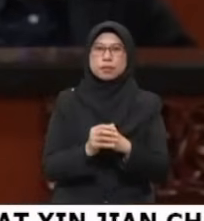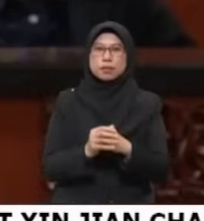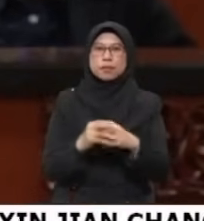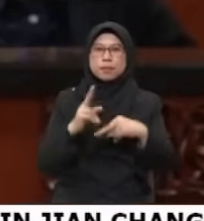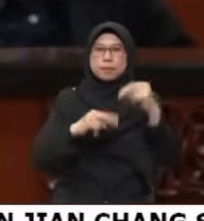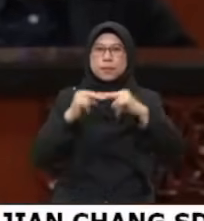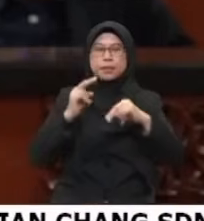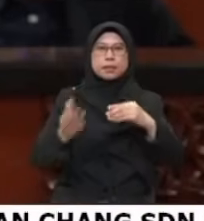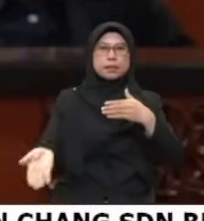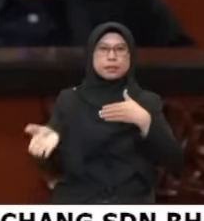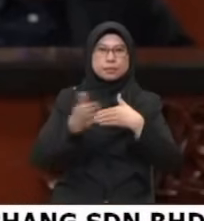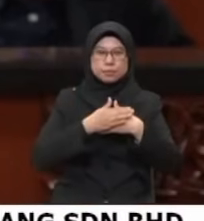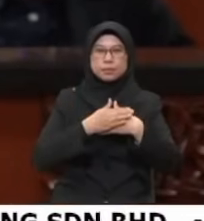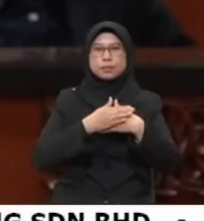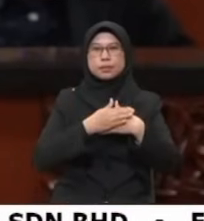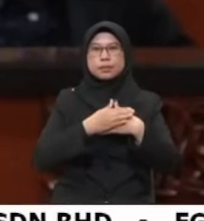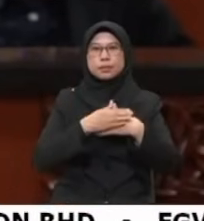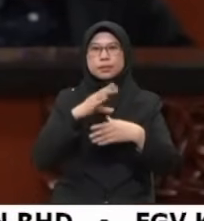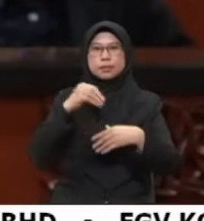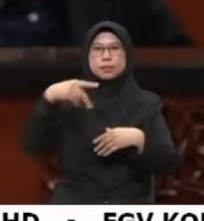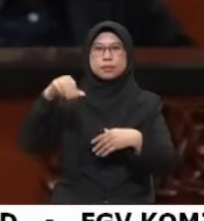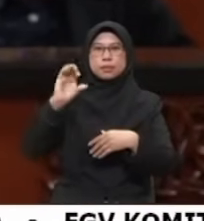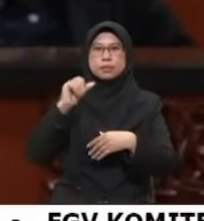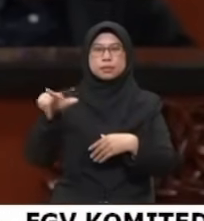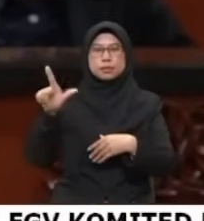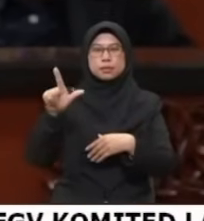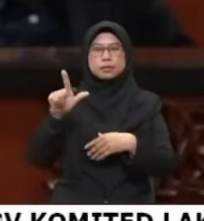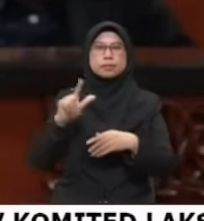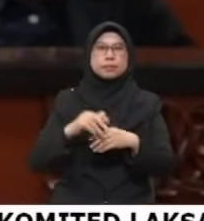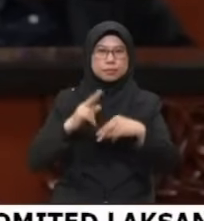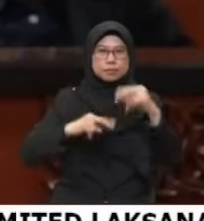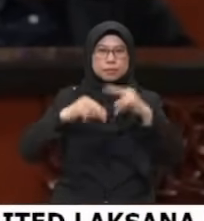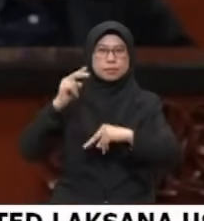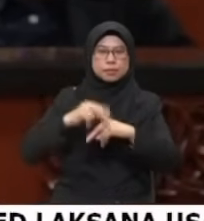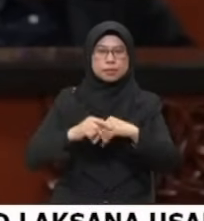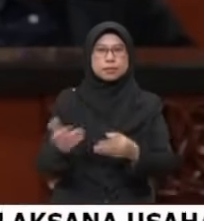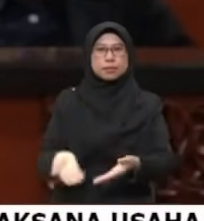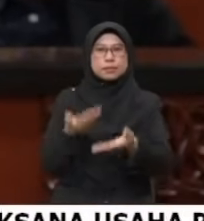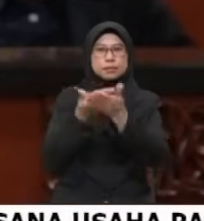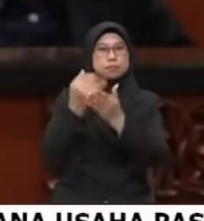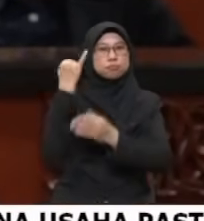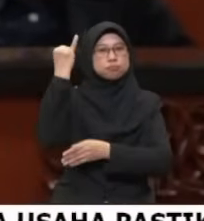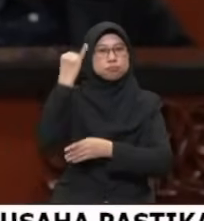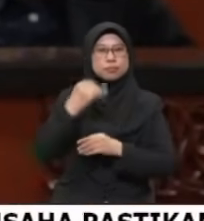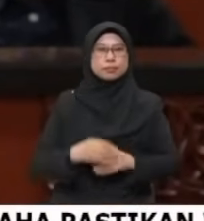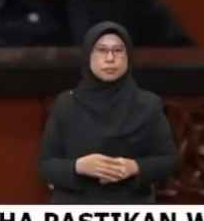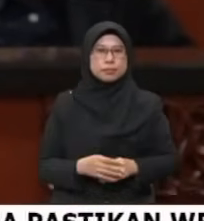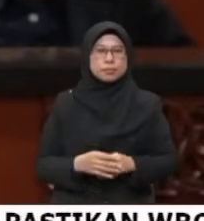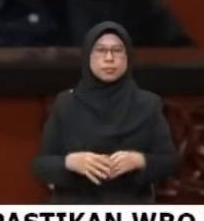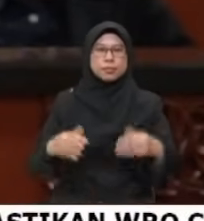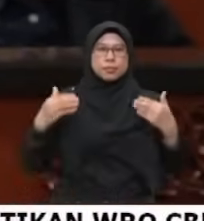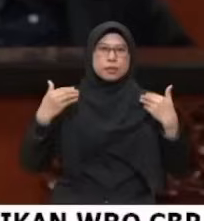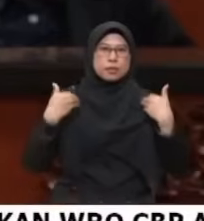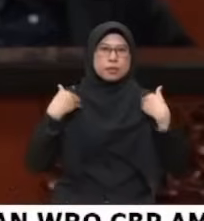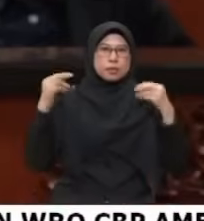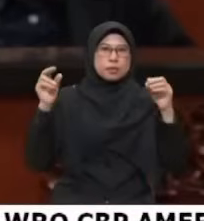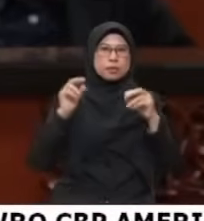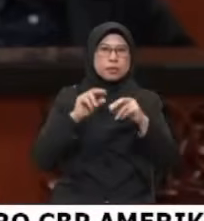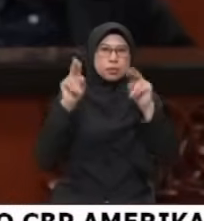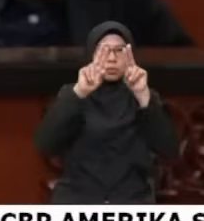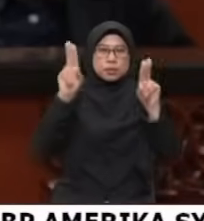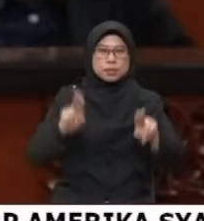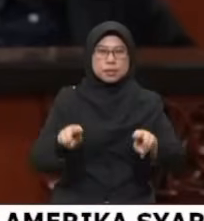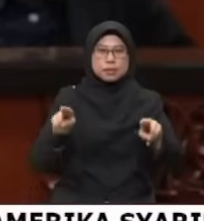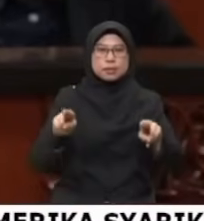atau partial reconstruction adalah lebih disarankan oleh itu beberapa ujian tapak